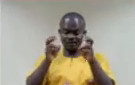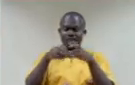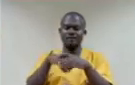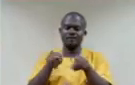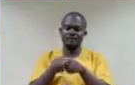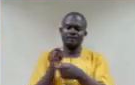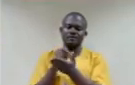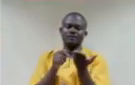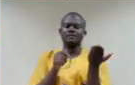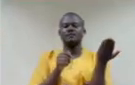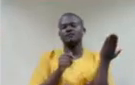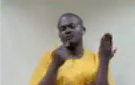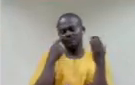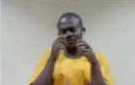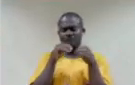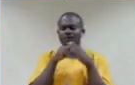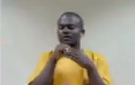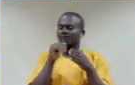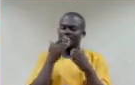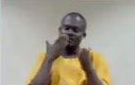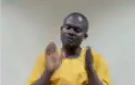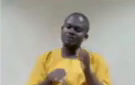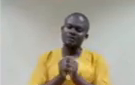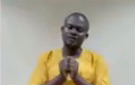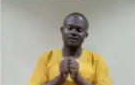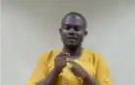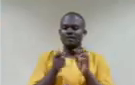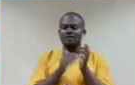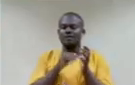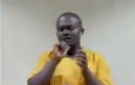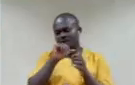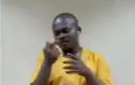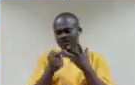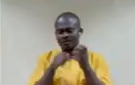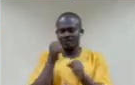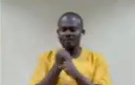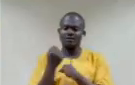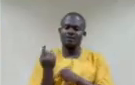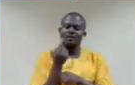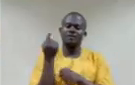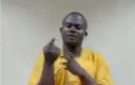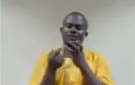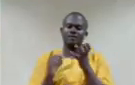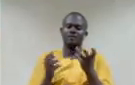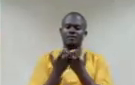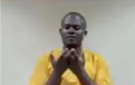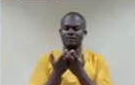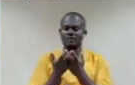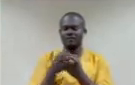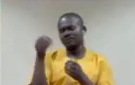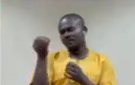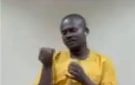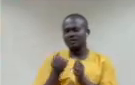kunguku urana yuko nta ntabwo mpagaze nabi kandi nta kindi kintu nakoze usibye ibi bintu byerekiranye n'ubugeni